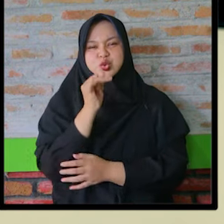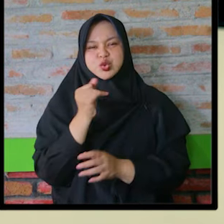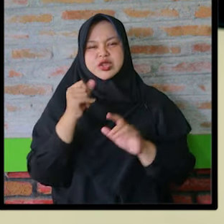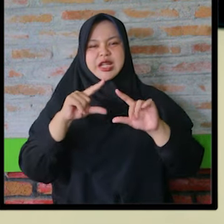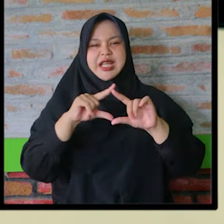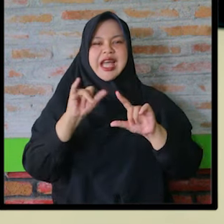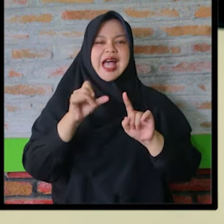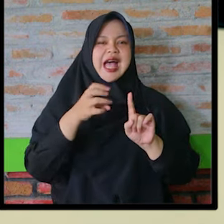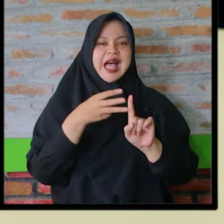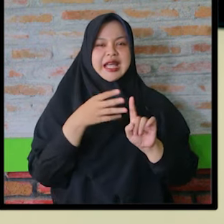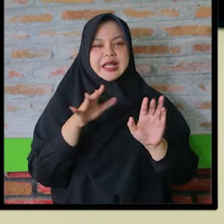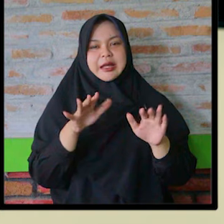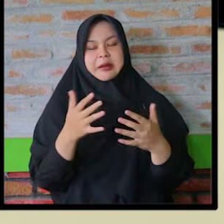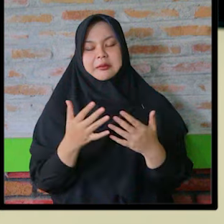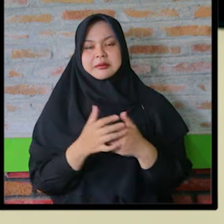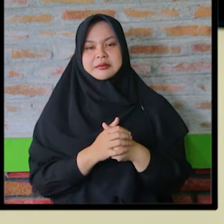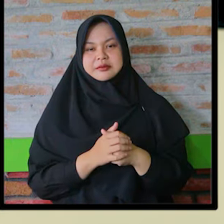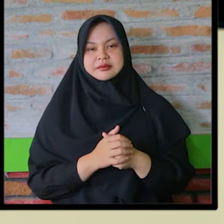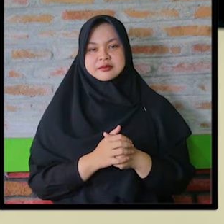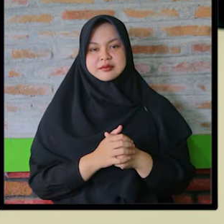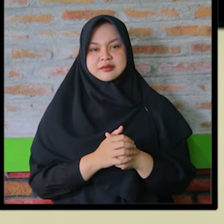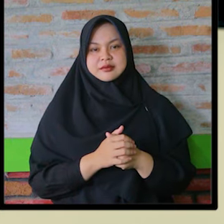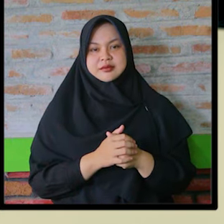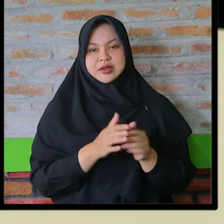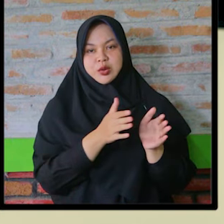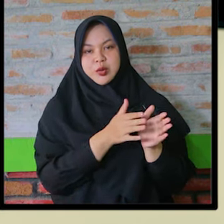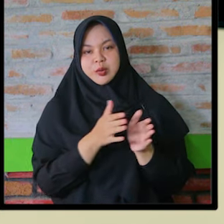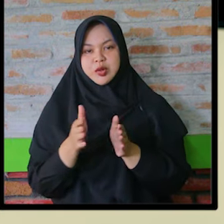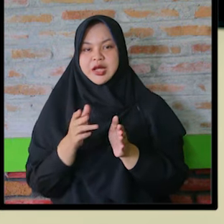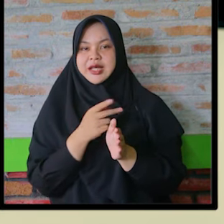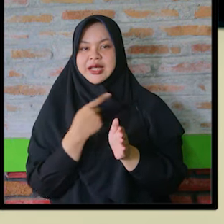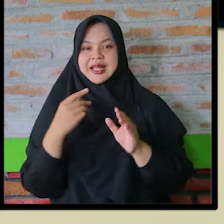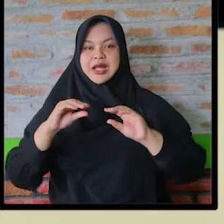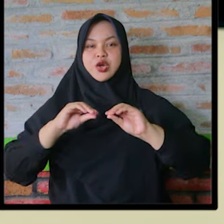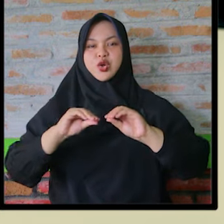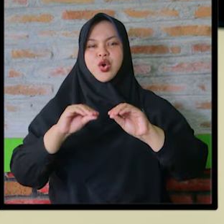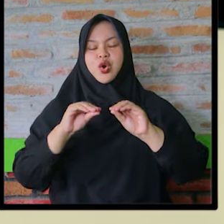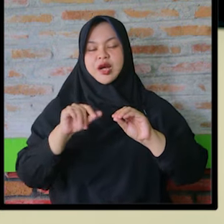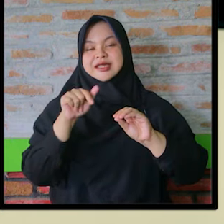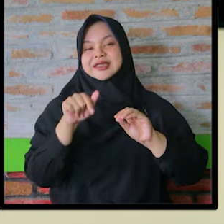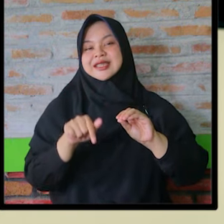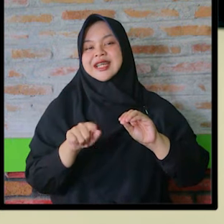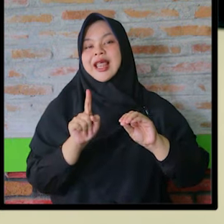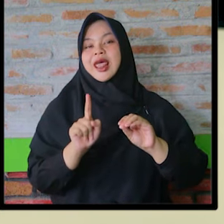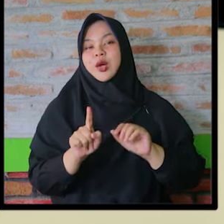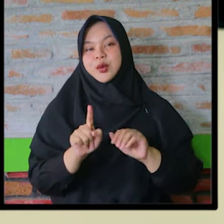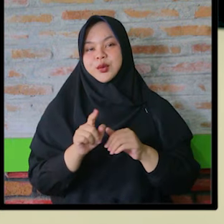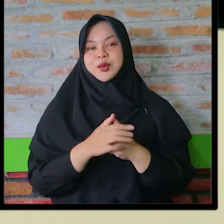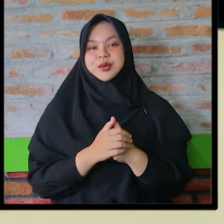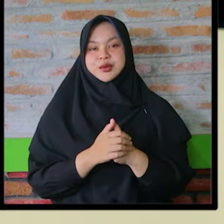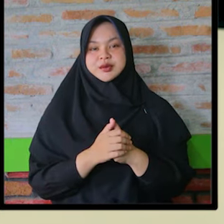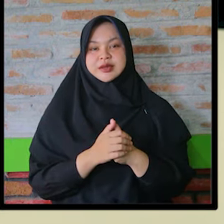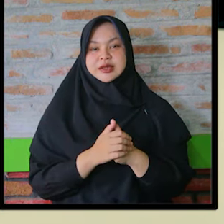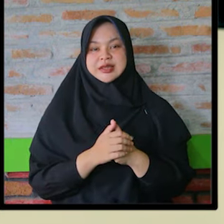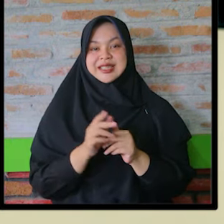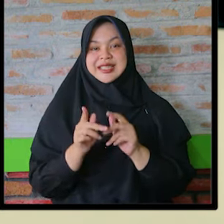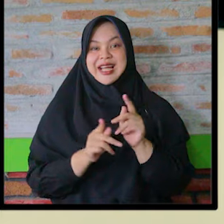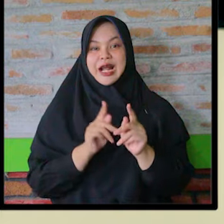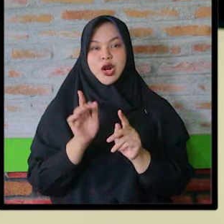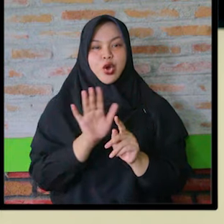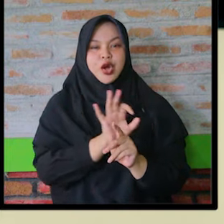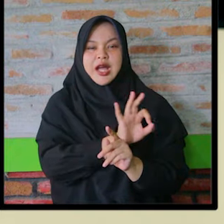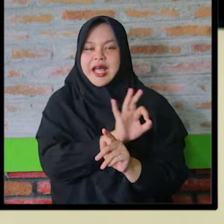aib nanti lagi gitu nah kemudian kita edukasikan bahwa Oh ini loh kalau tidak